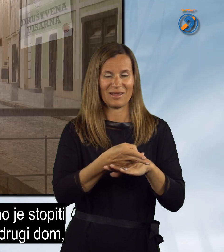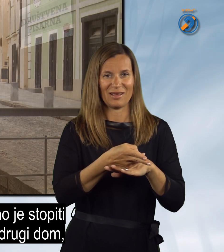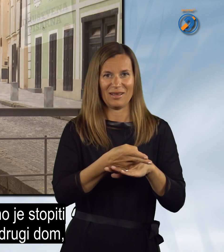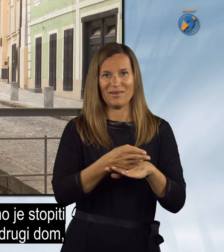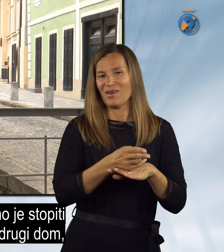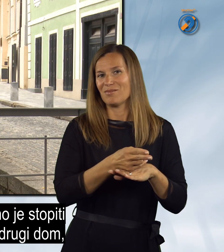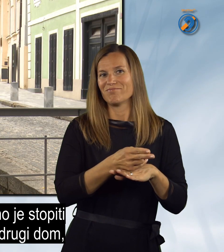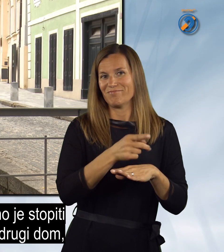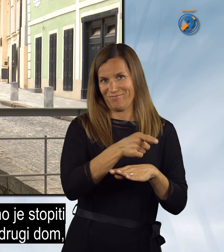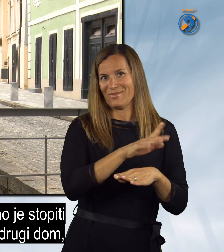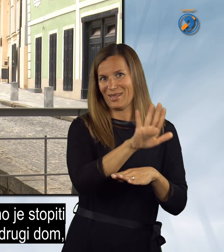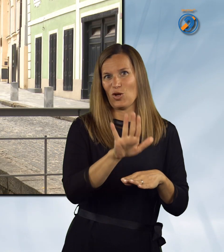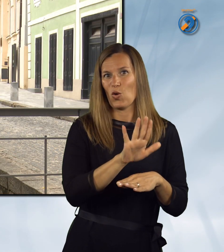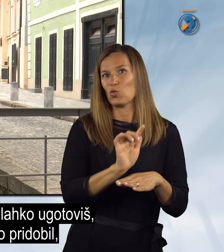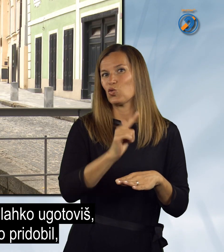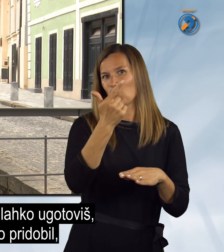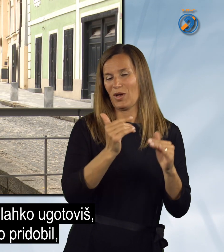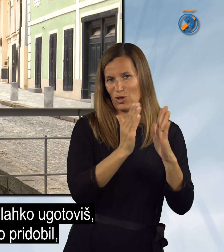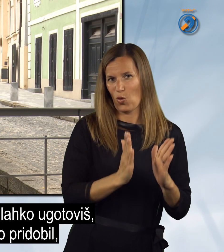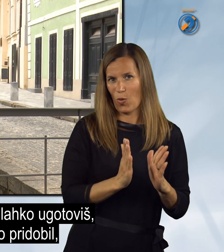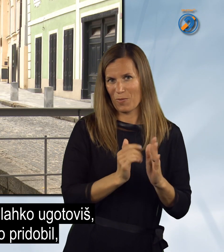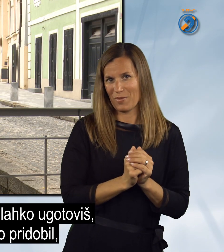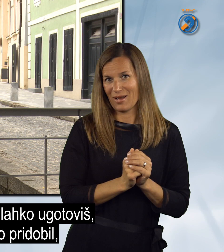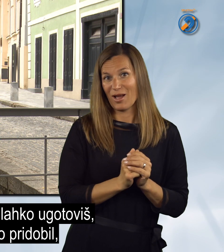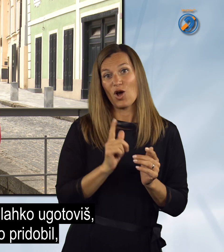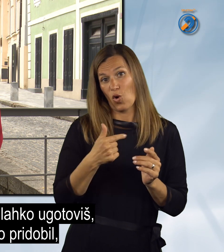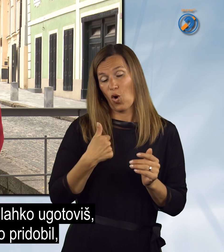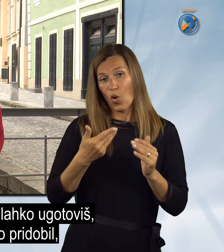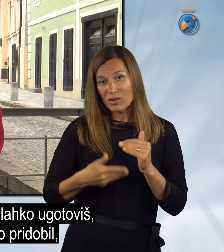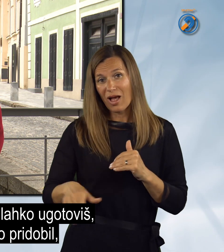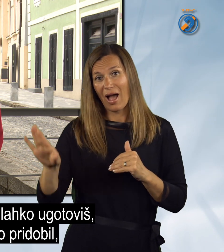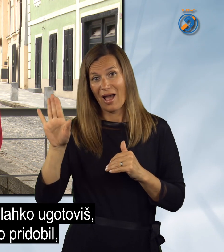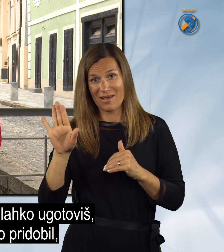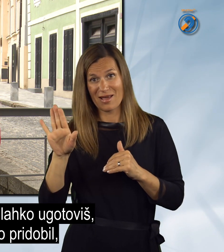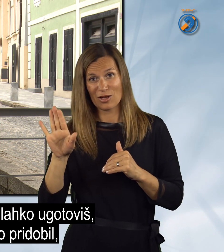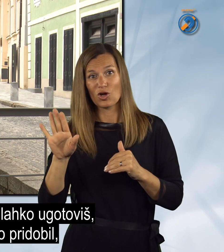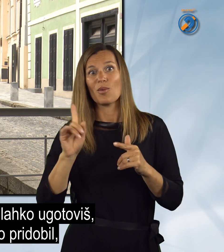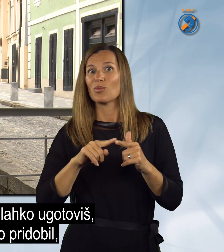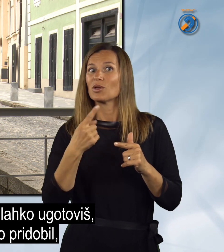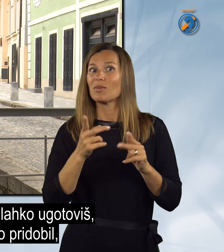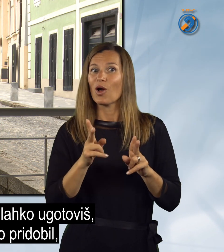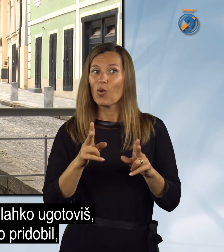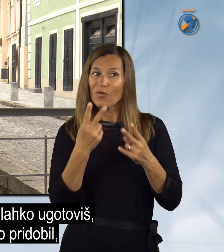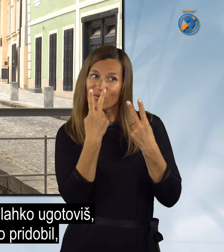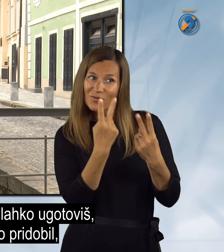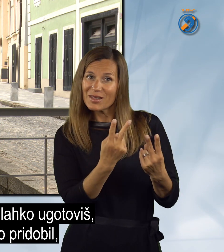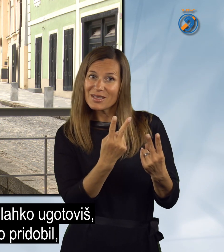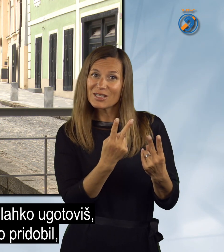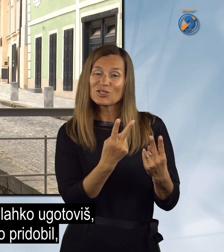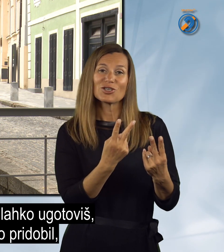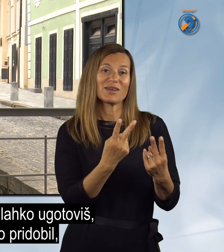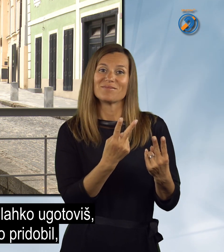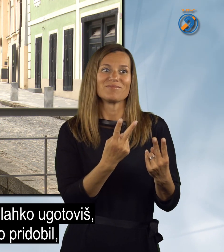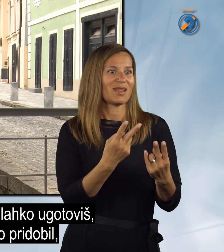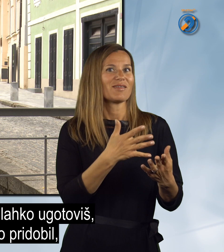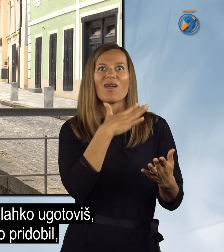njihov drugi dom, ker ko odhajaš, lahko ugotoviš, da